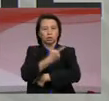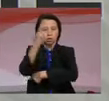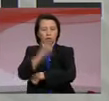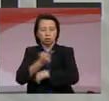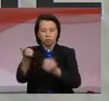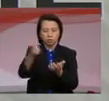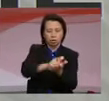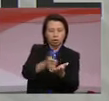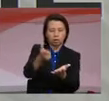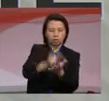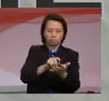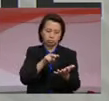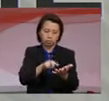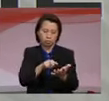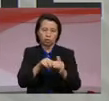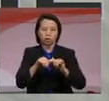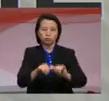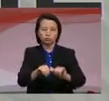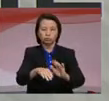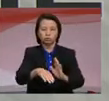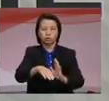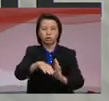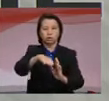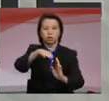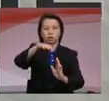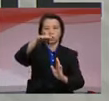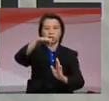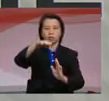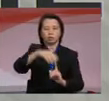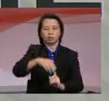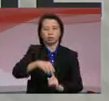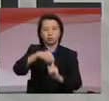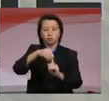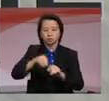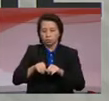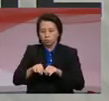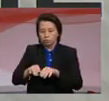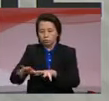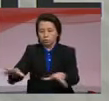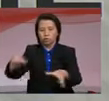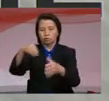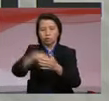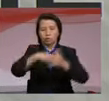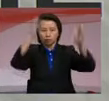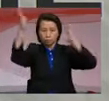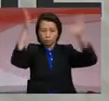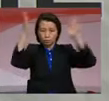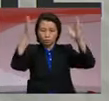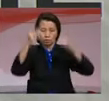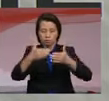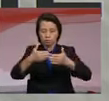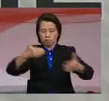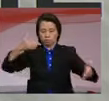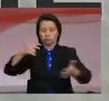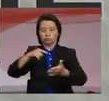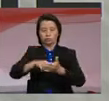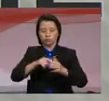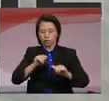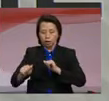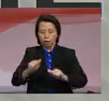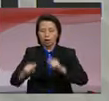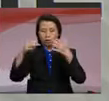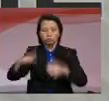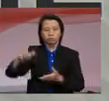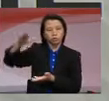yang dilaporkan didapati terus meningkat, terutamanya kes penularan di dalam negara. Sebelum ini, jumlah kes aktif